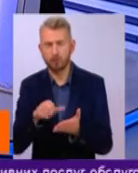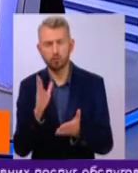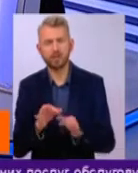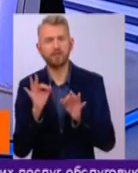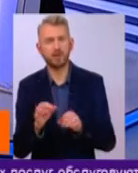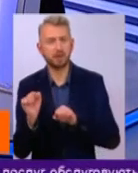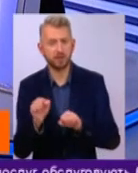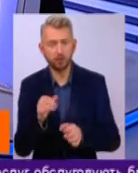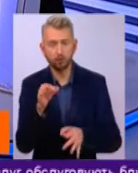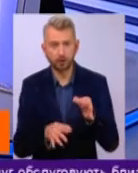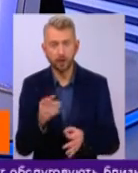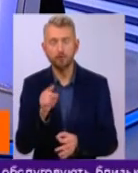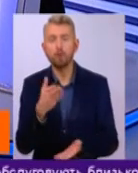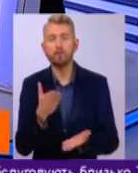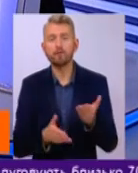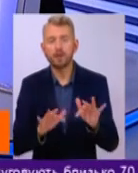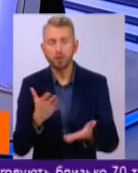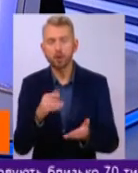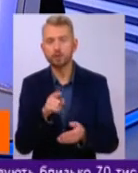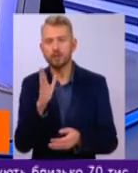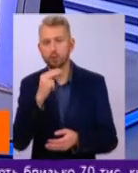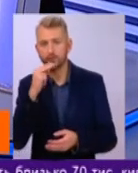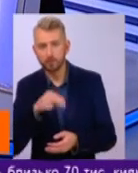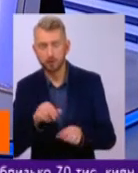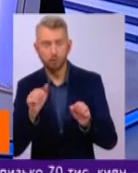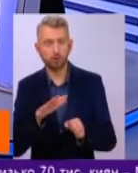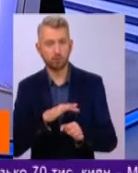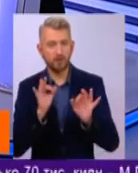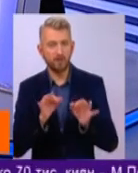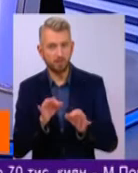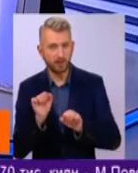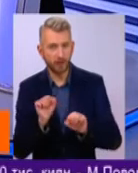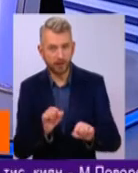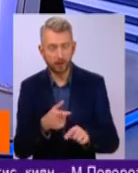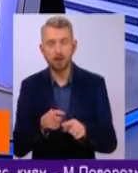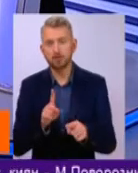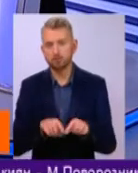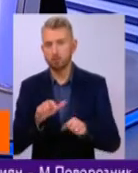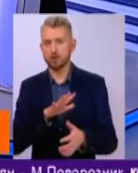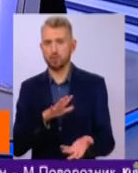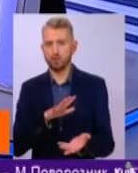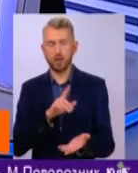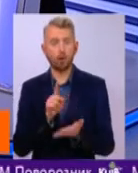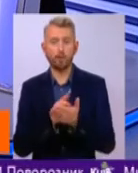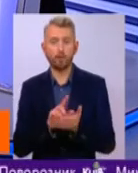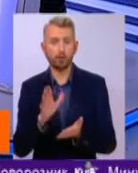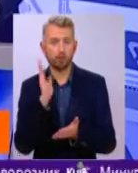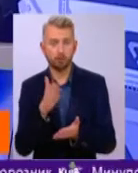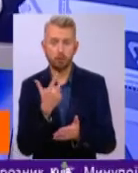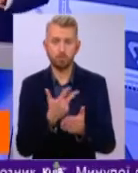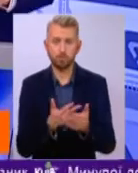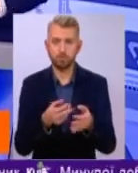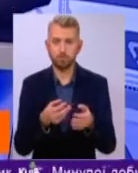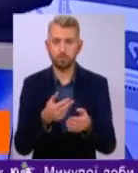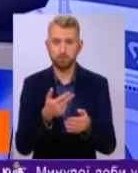суді, навіть тому, якщо вони будуть винуваті, але можуть бути виправдані, це цілком ймовірно. І зовсім не обов'язково це буде продажний суд, а може бути